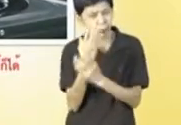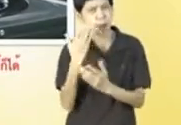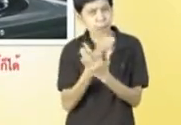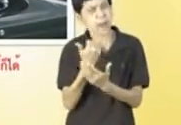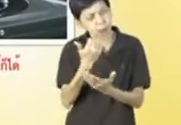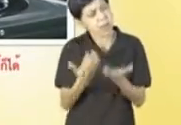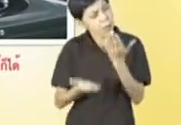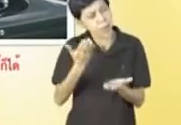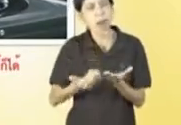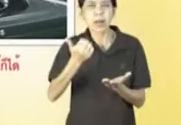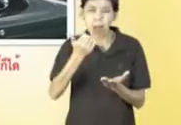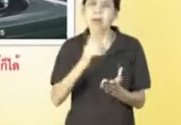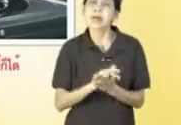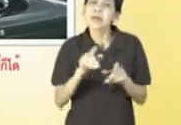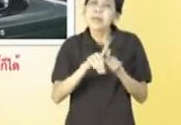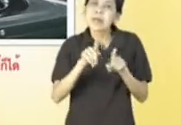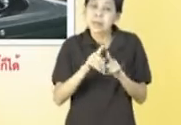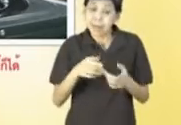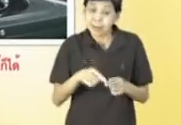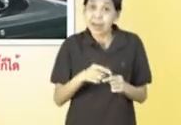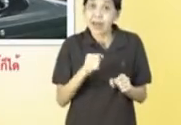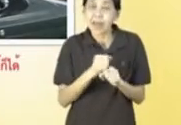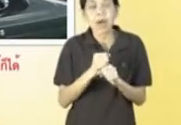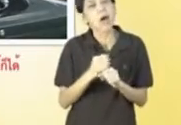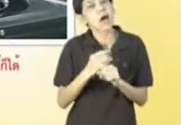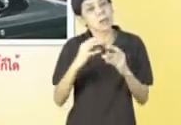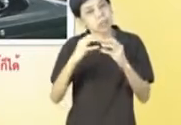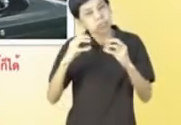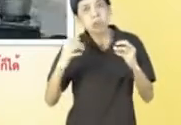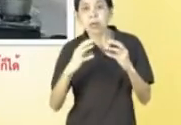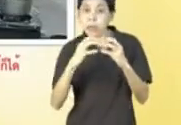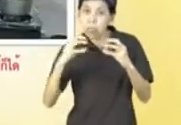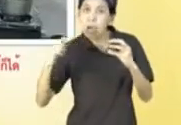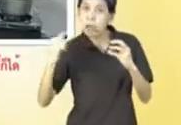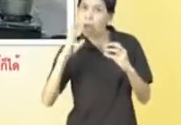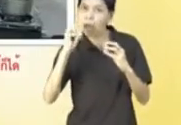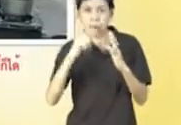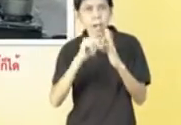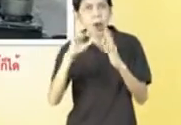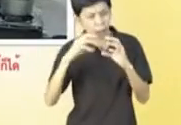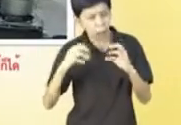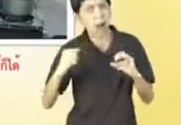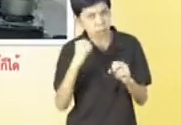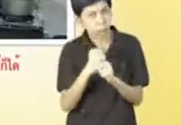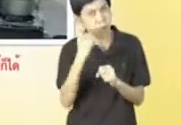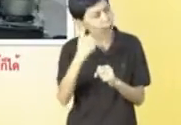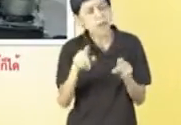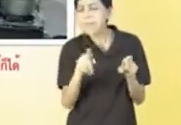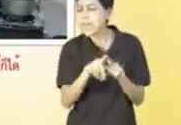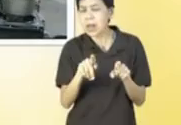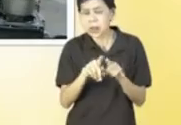ก็อย่างที่บอกนะฮะลักษณะการแกงอย่างมะระก็ได้เหมือนกัน มะระเอามาแกงแบบน ี้ได้มะระแกงแบบนี้ได้ฮะแบบเดียว